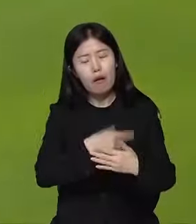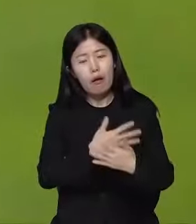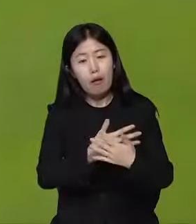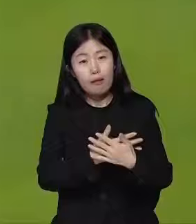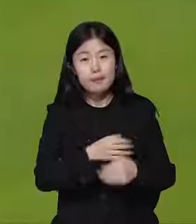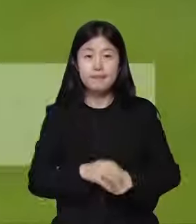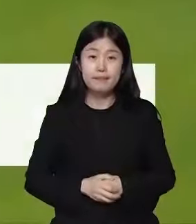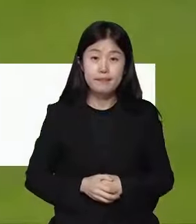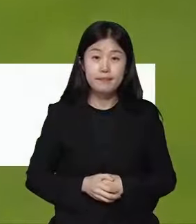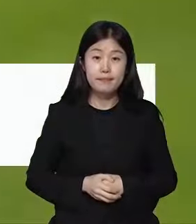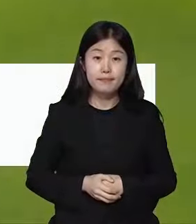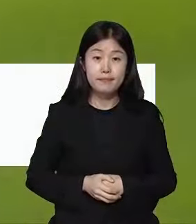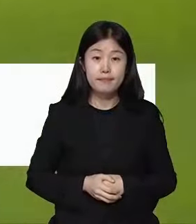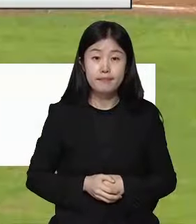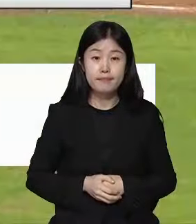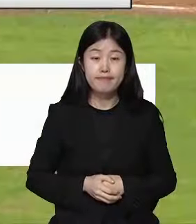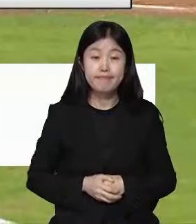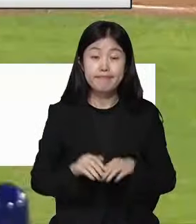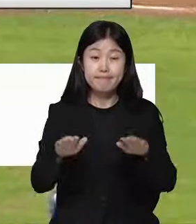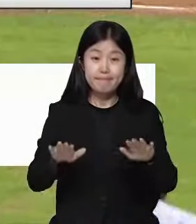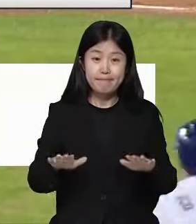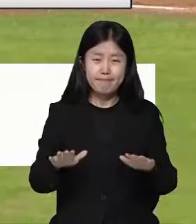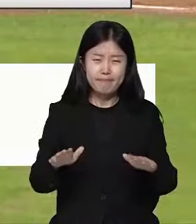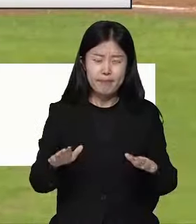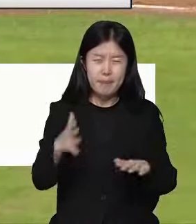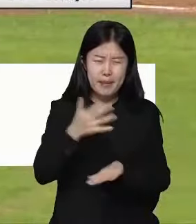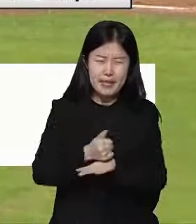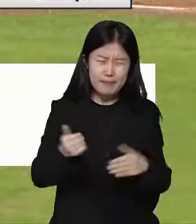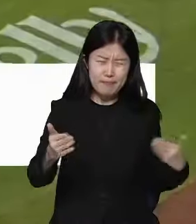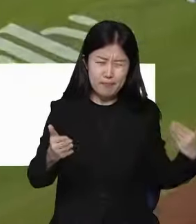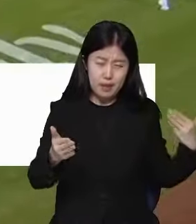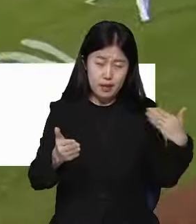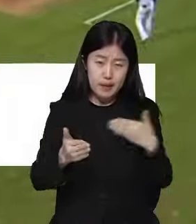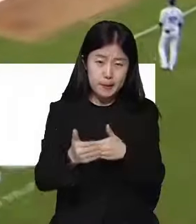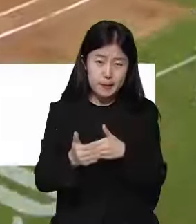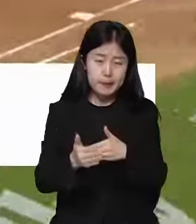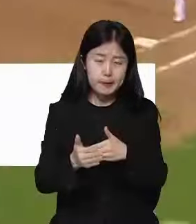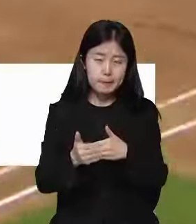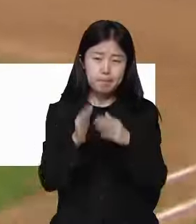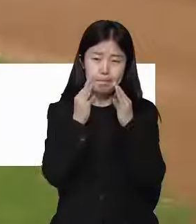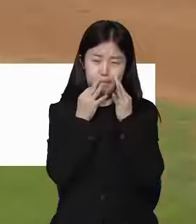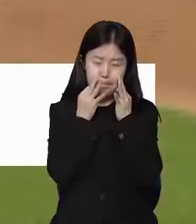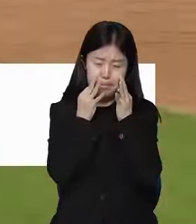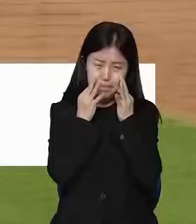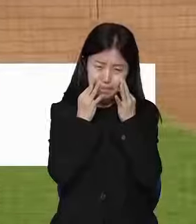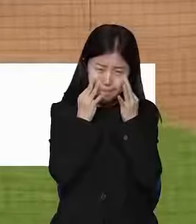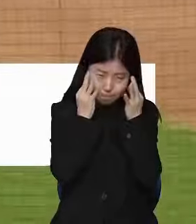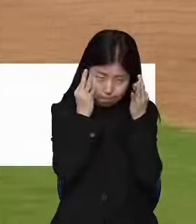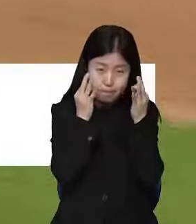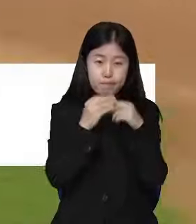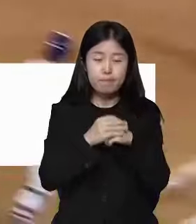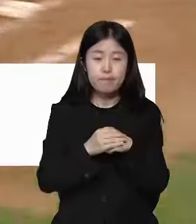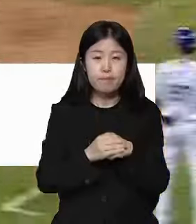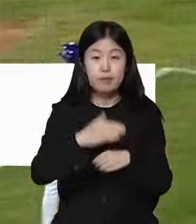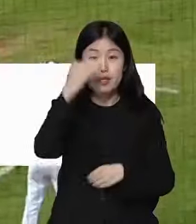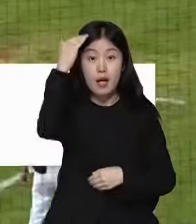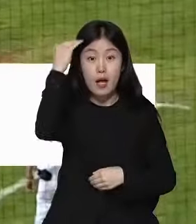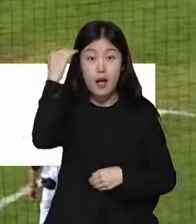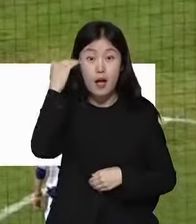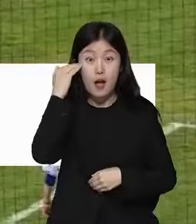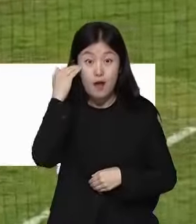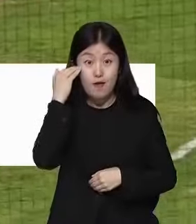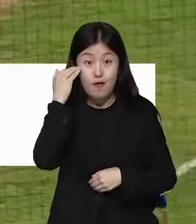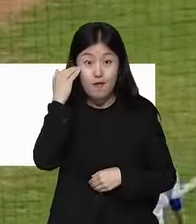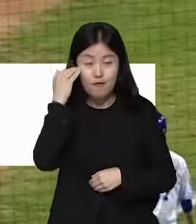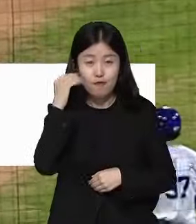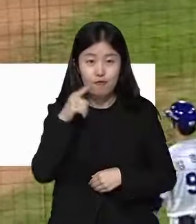시즌 끝까지 지금처럼 더 안정된 모습으로 보여드리면서 이제 한국 시리즈를 직행해서 꼭